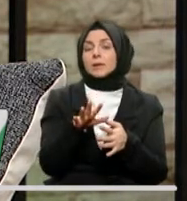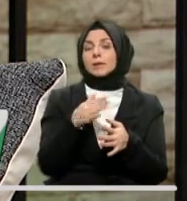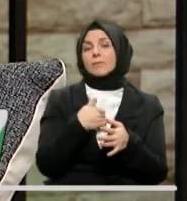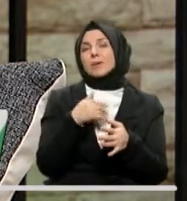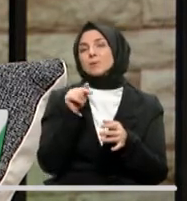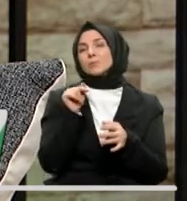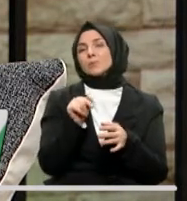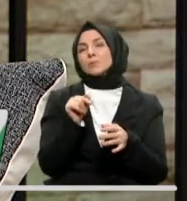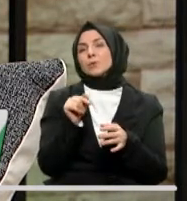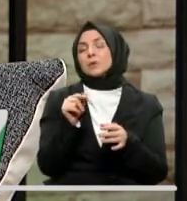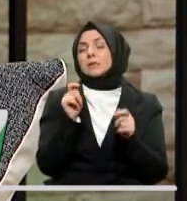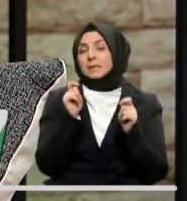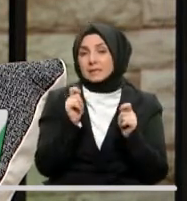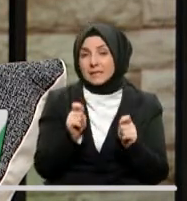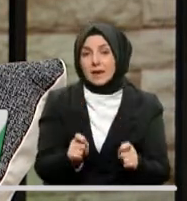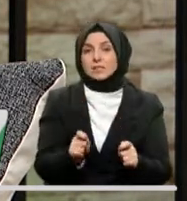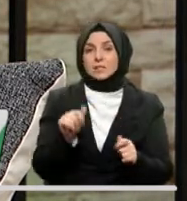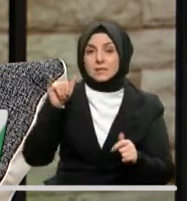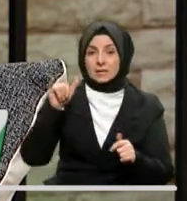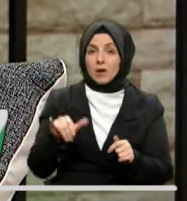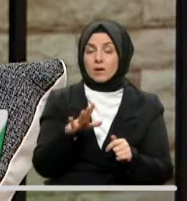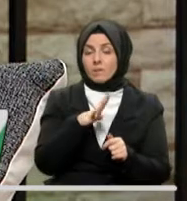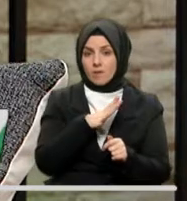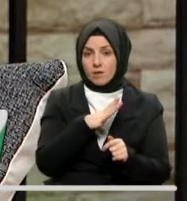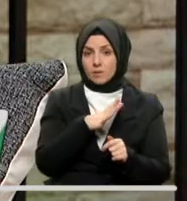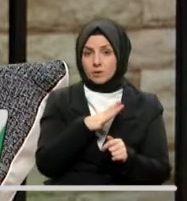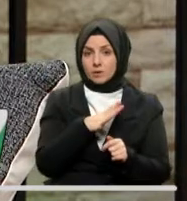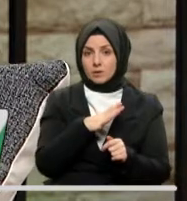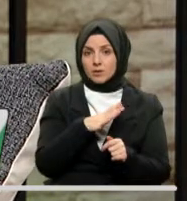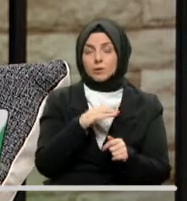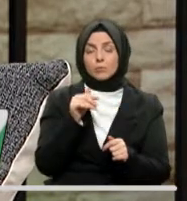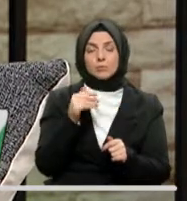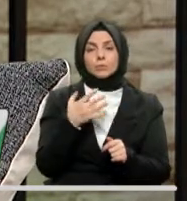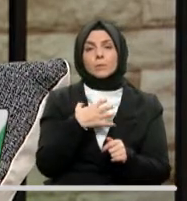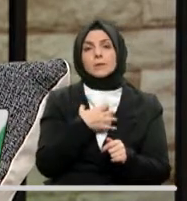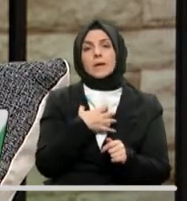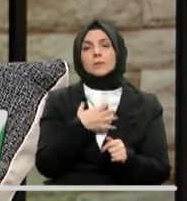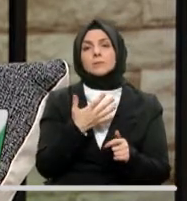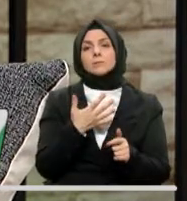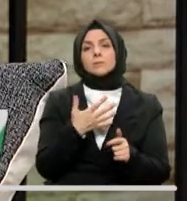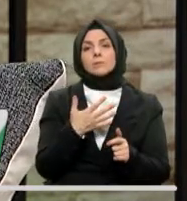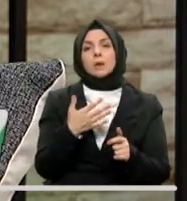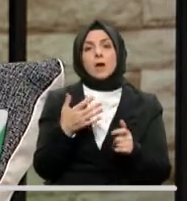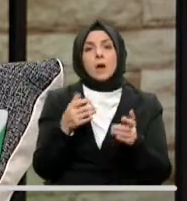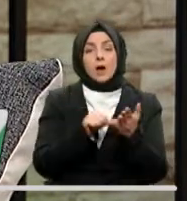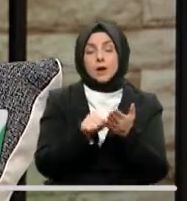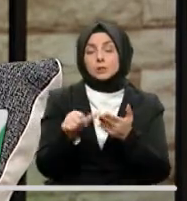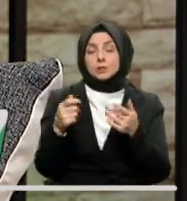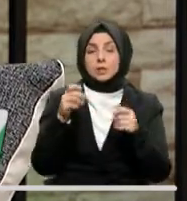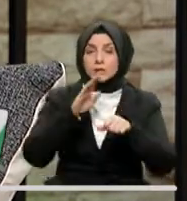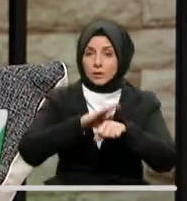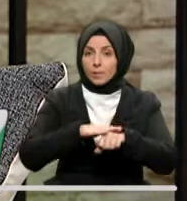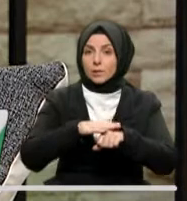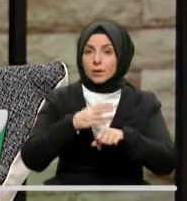şimdi beceriksizsin düşüncesini hak etmiyorsan o zaman kendini becerikli olduğunu kanıtlamak lazım O yüzden kişi